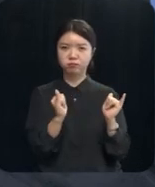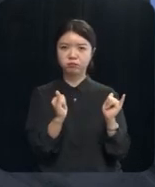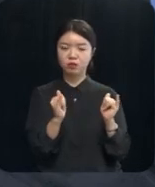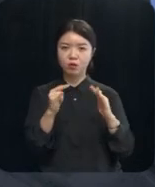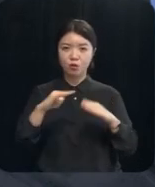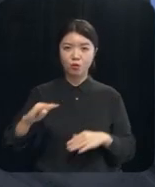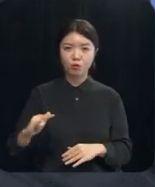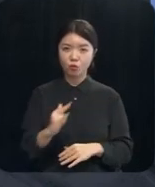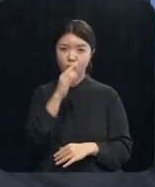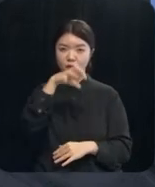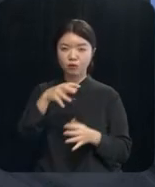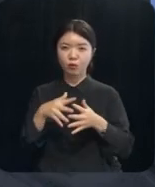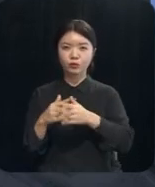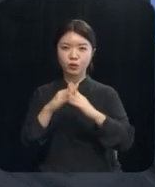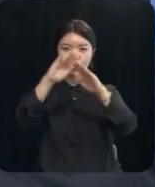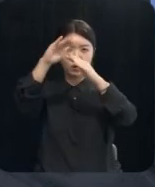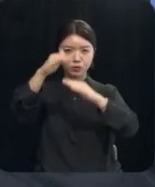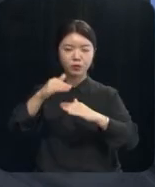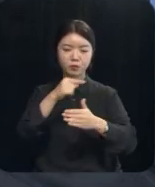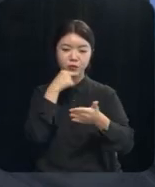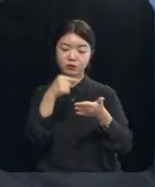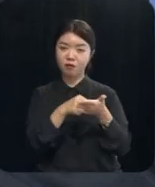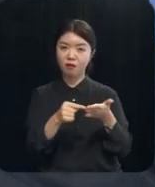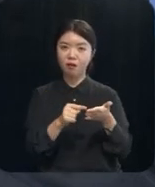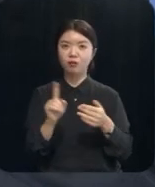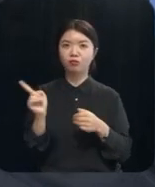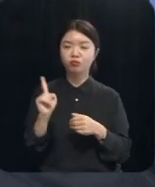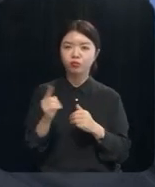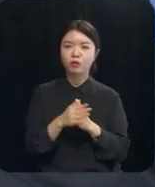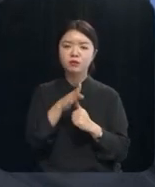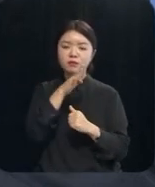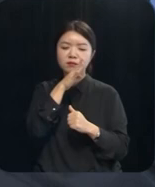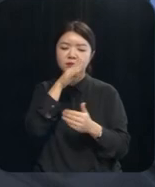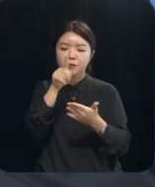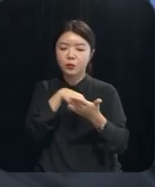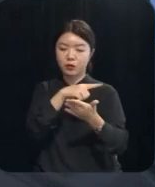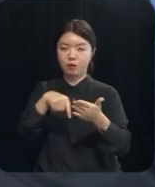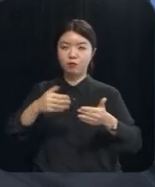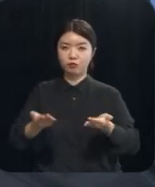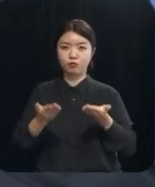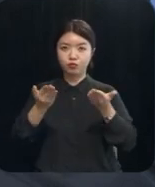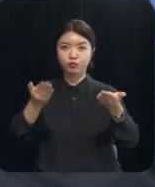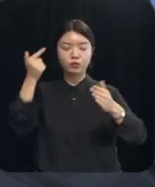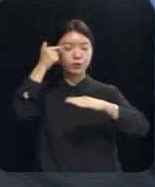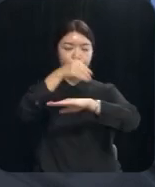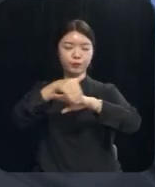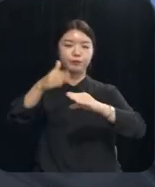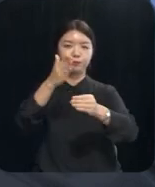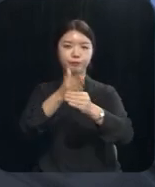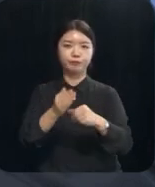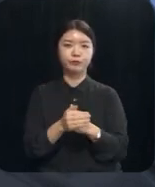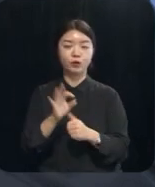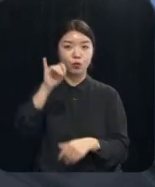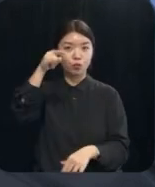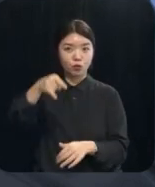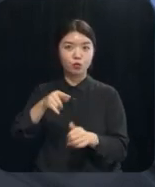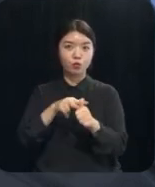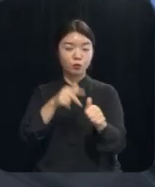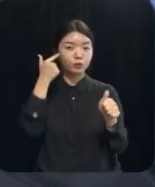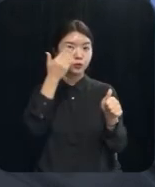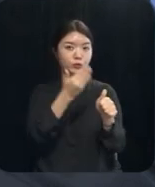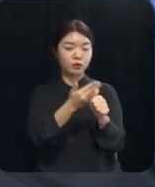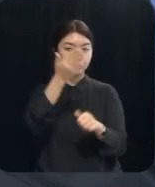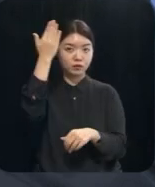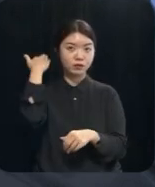공항의 건설 과정에서 피해를 당한 분들은 제대로 실질적인 보상을 준비하고 있습니다. 우리 유성곤 후보에게 묻겠습니다.